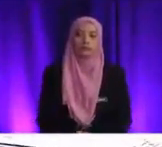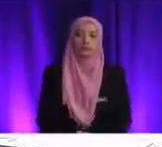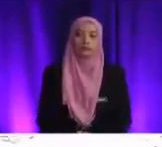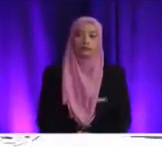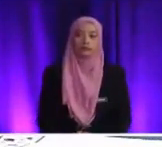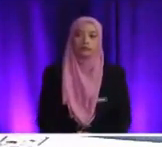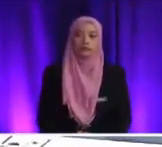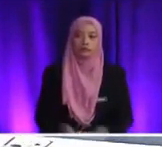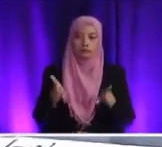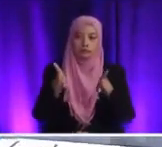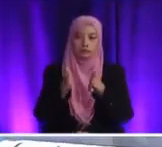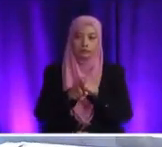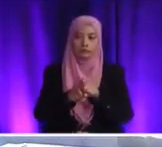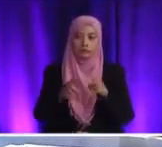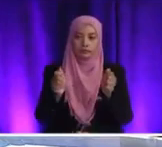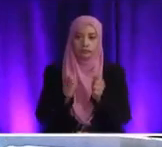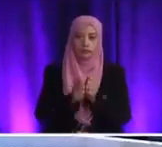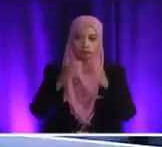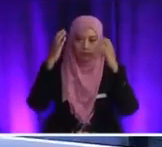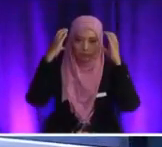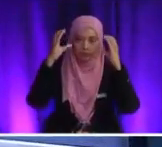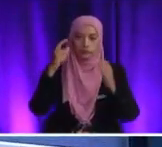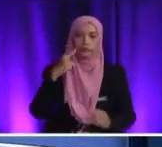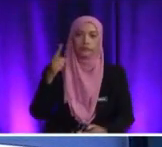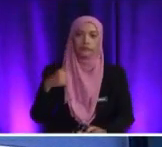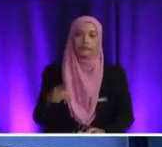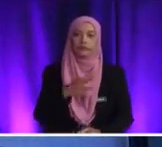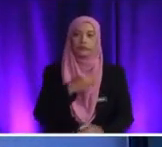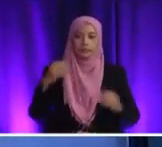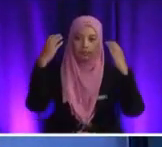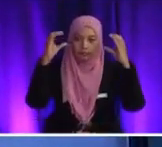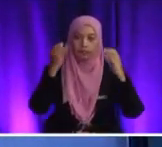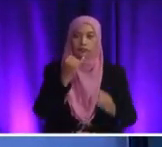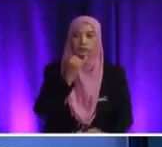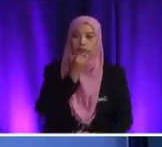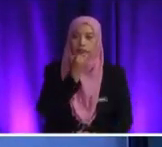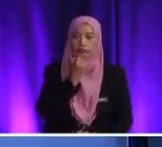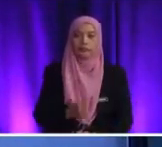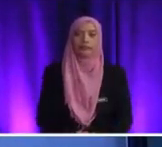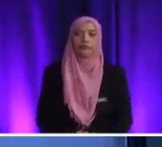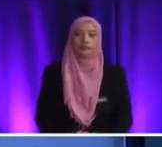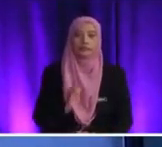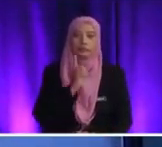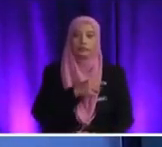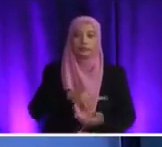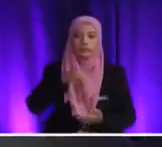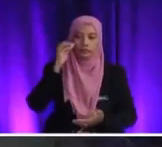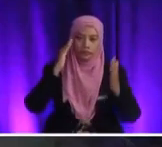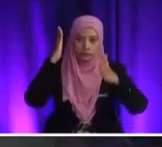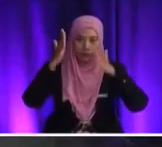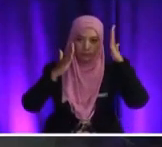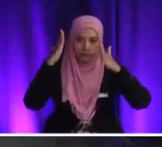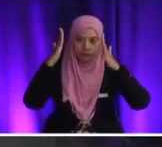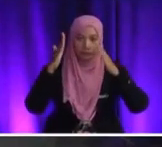base kita cek gusi di subaidah Ahmad hari ini kita belajar tambah semula yuyee by Teguh teruskan CEO dengan